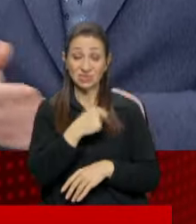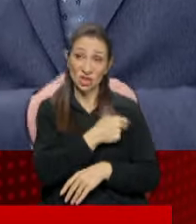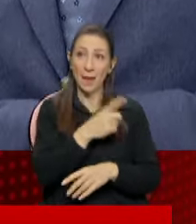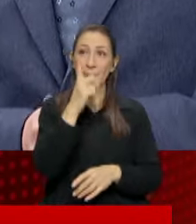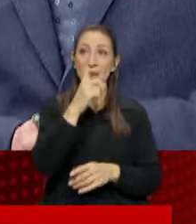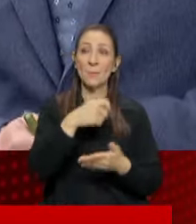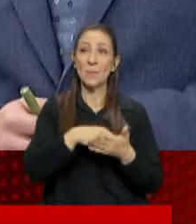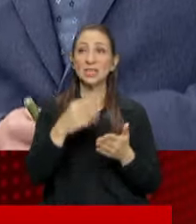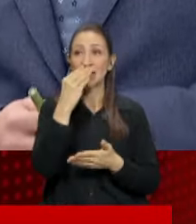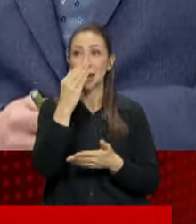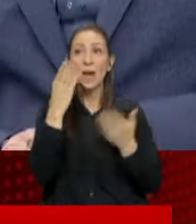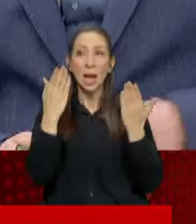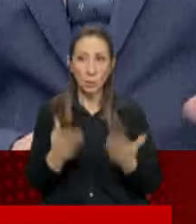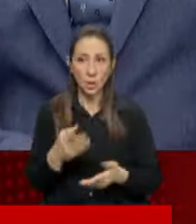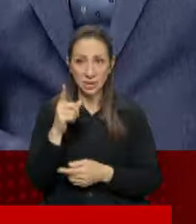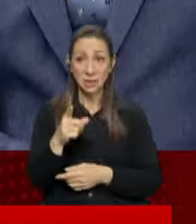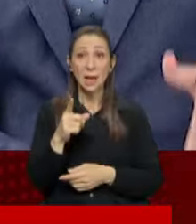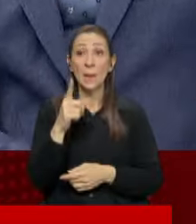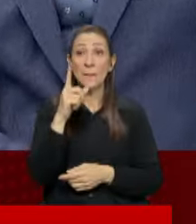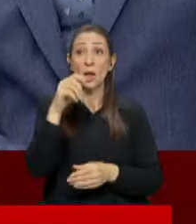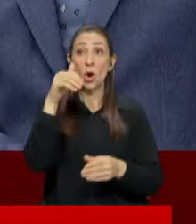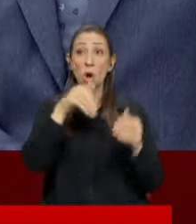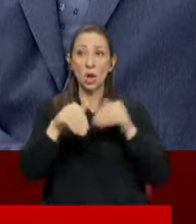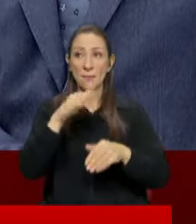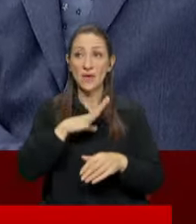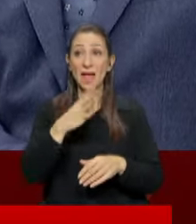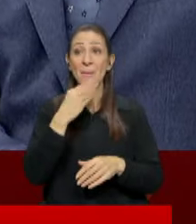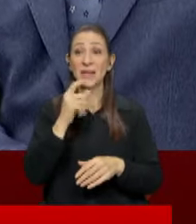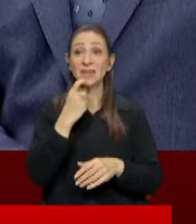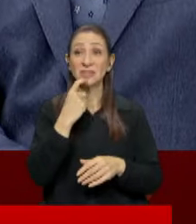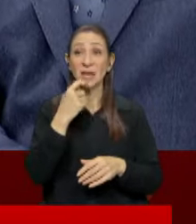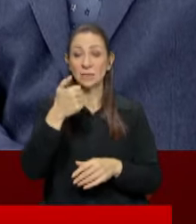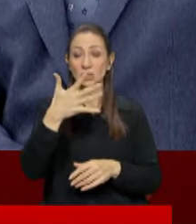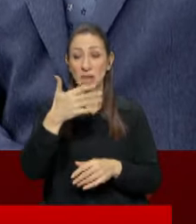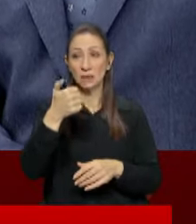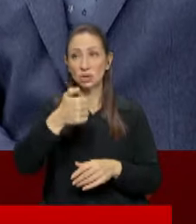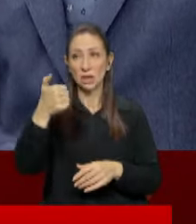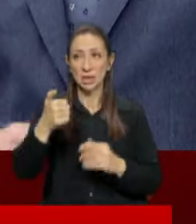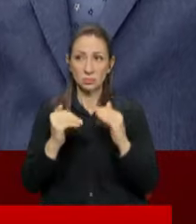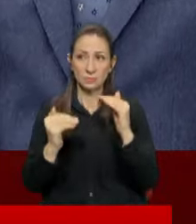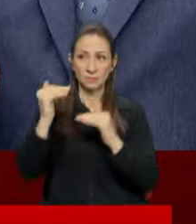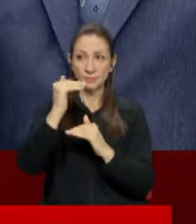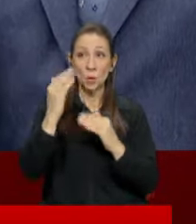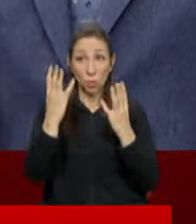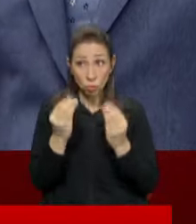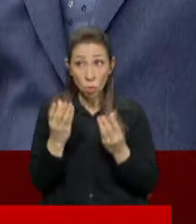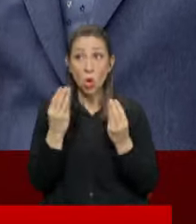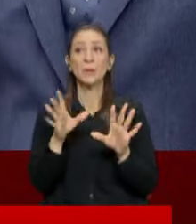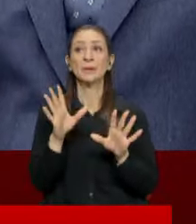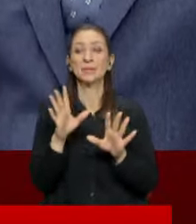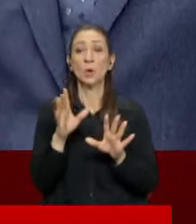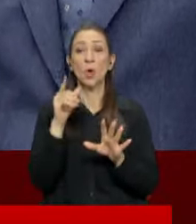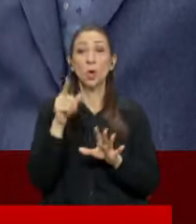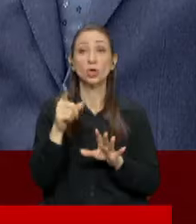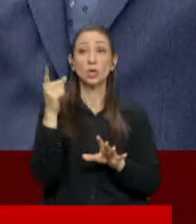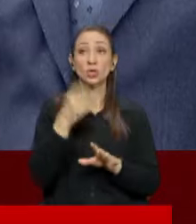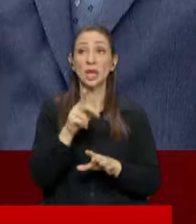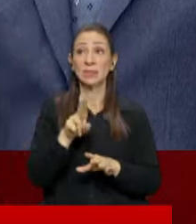bir maaş ikramiye kabul edildi. Bir oylama daha vardı. Emeklilik yaşının 65'ten 66'ya yükseltilsin mi yükseltilmesin mi diye. O